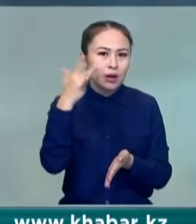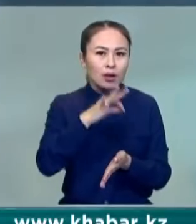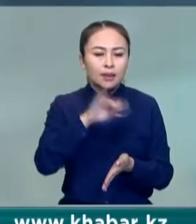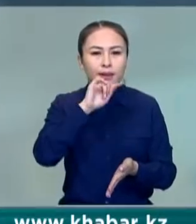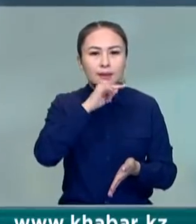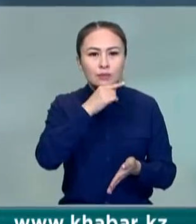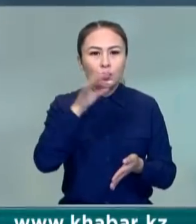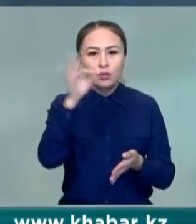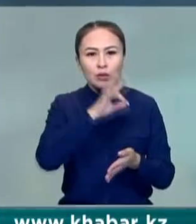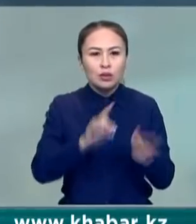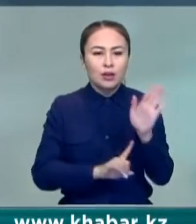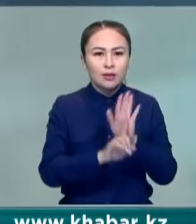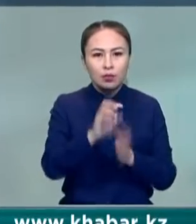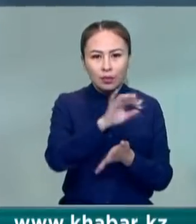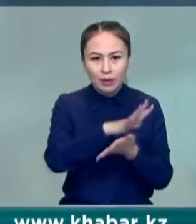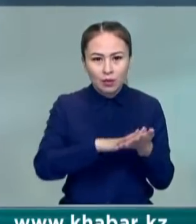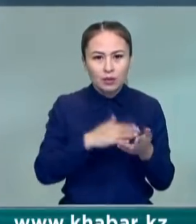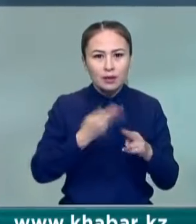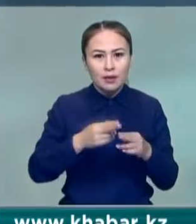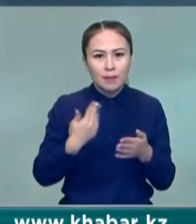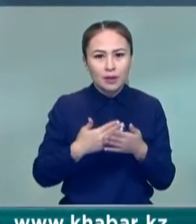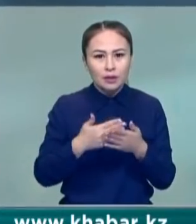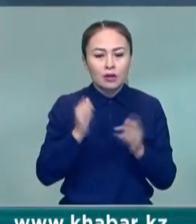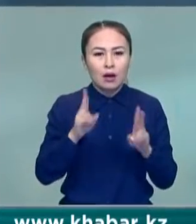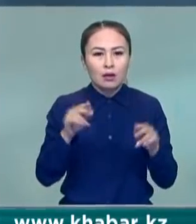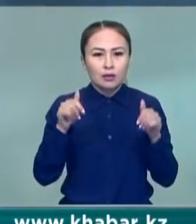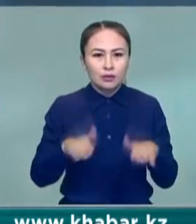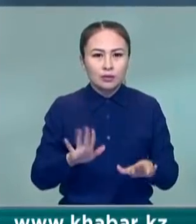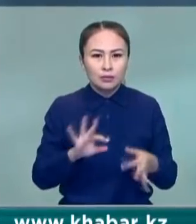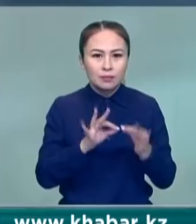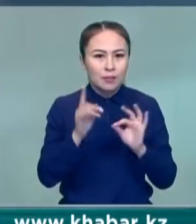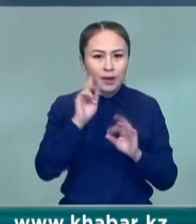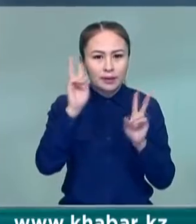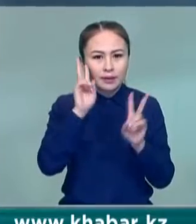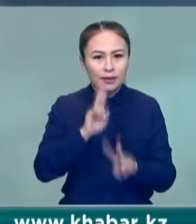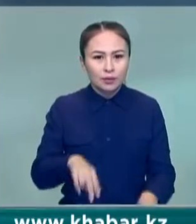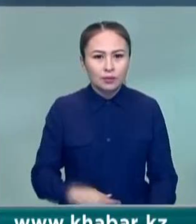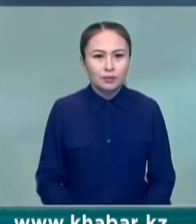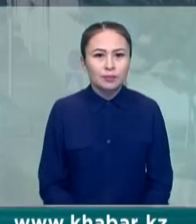тарапы экономикалық қысым көрсетуін жалғастыра бермек. Мәселенің қалай шешілері әзір белгісіз.